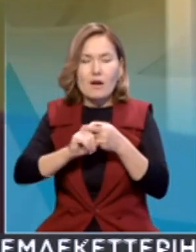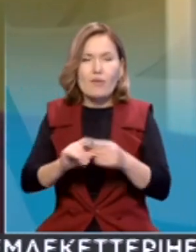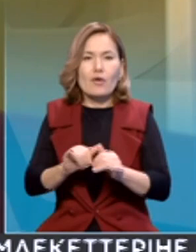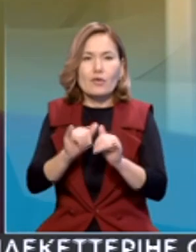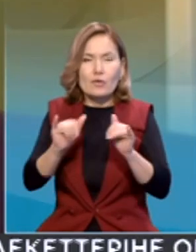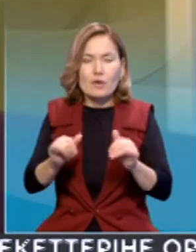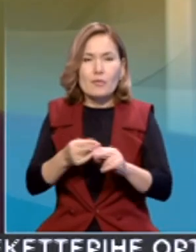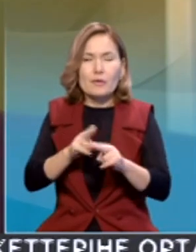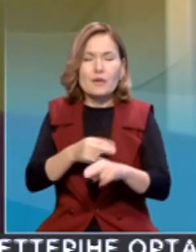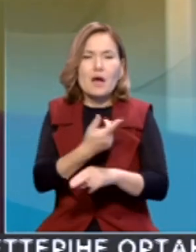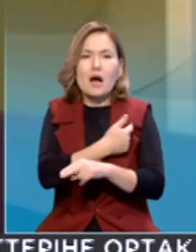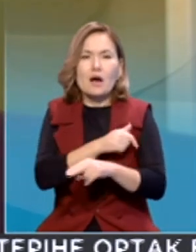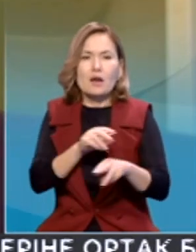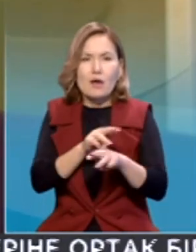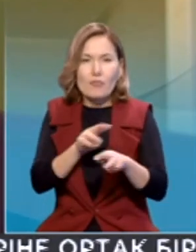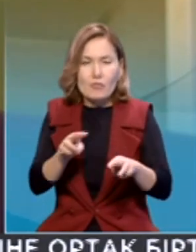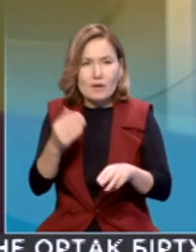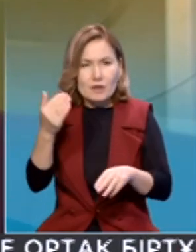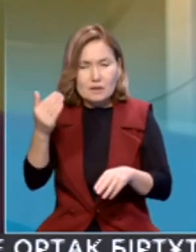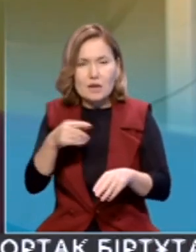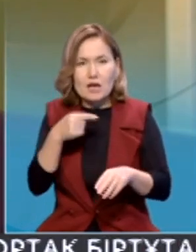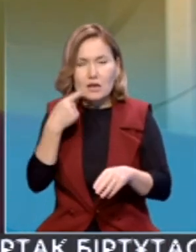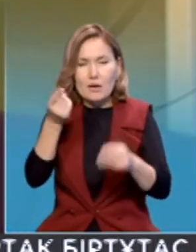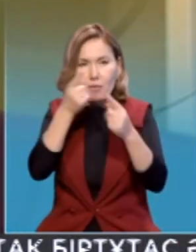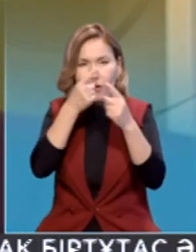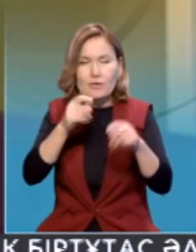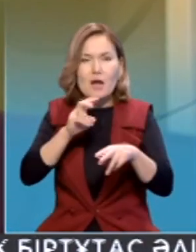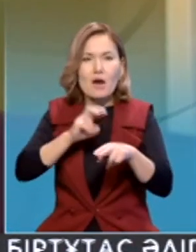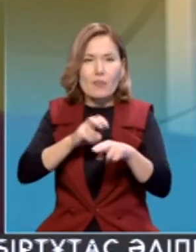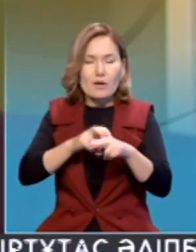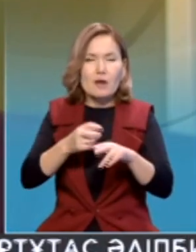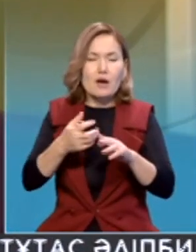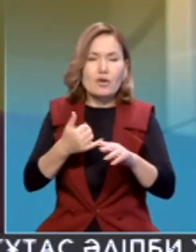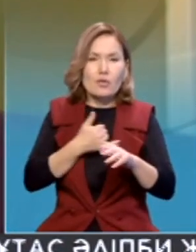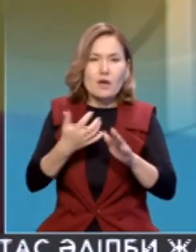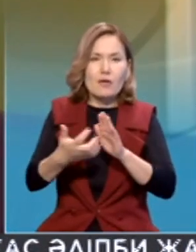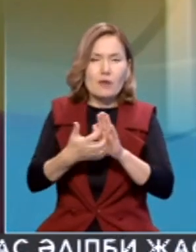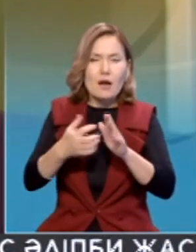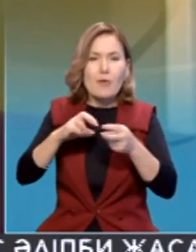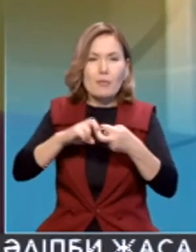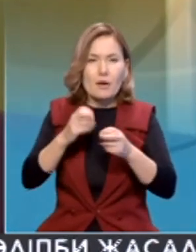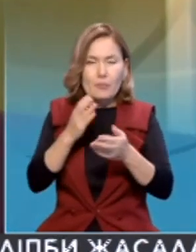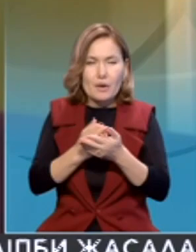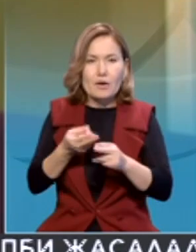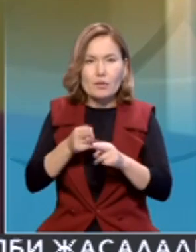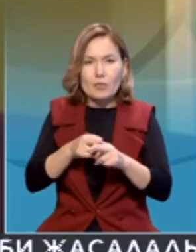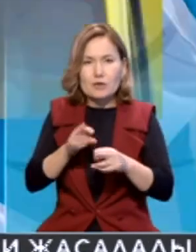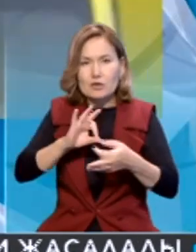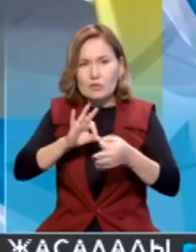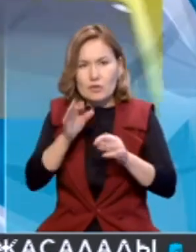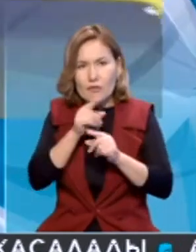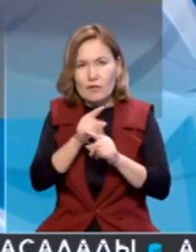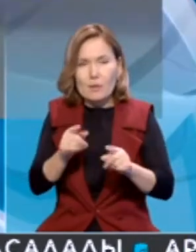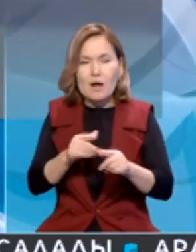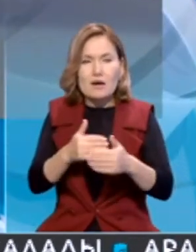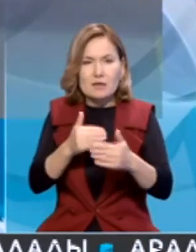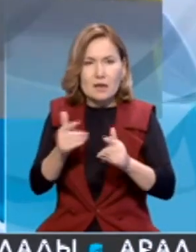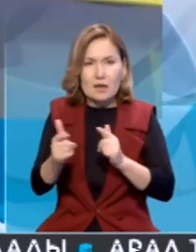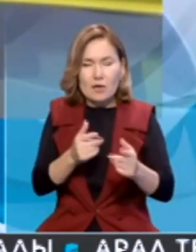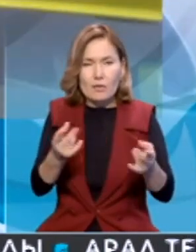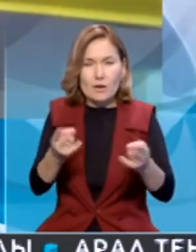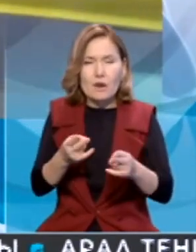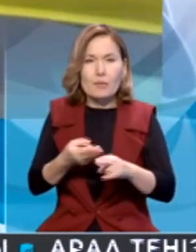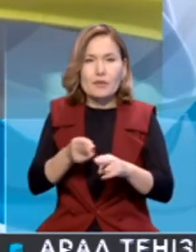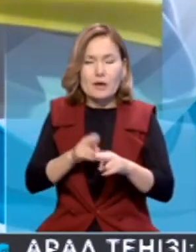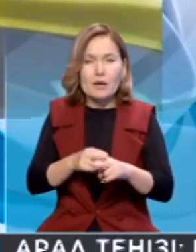Бұған денсаулық сақтау қызметінде мамандардың жетіспеушілігін қосыңыз. Сондықтан қиын кезеңдерге дайын болуымыз керек. Ауруханаларға